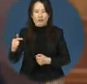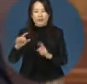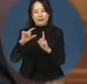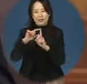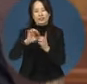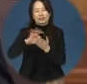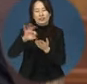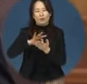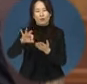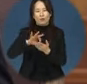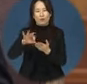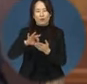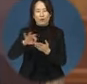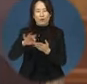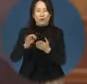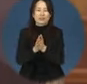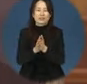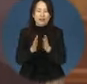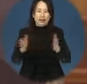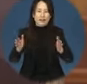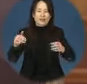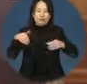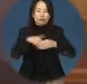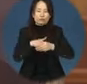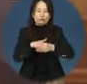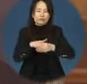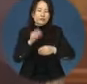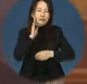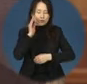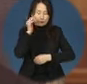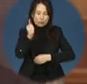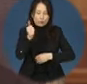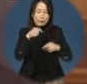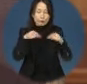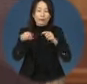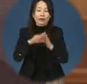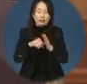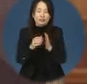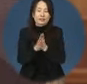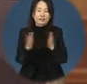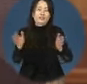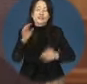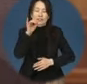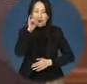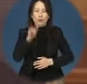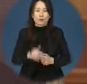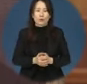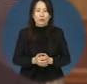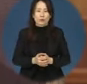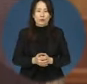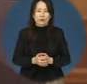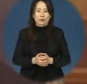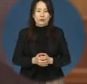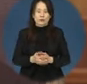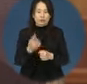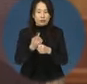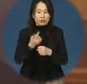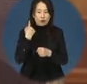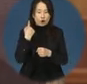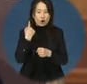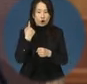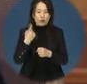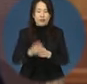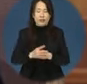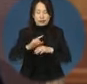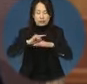정부에서 국정과제를 설정할 때 자치 부 2 권 이란 용어를 썼고 제대로 서는 지난해 지방자치